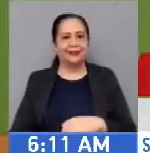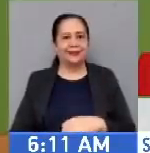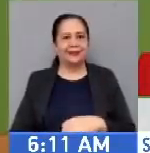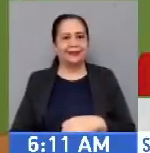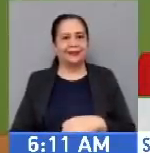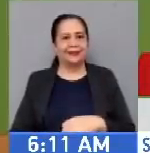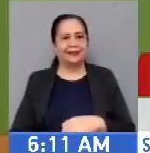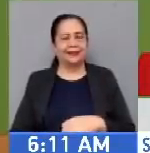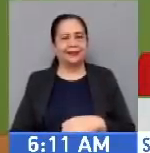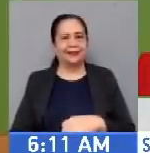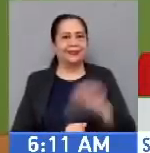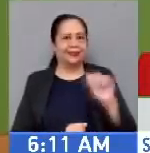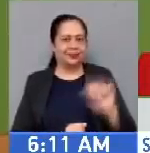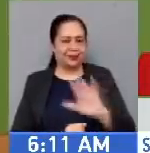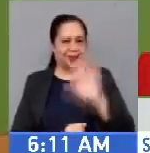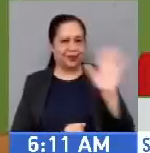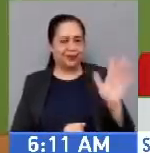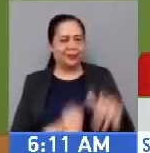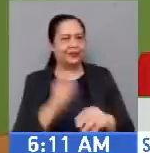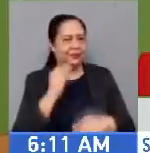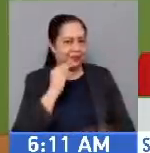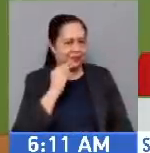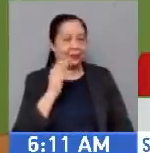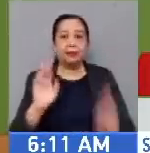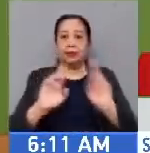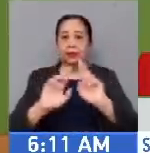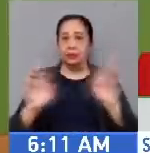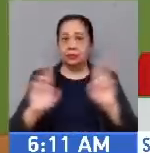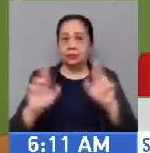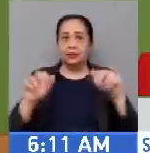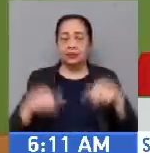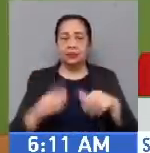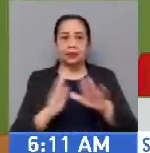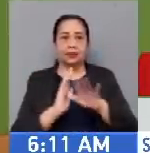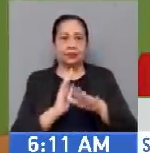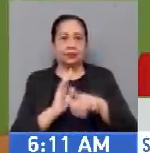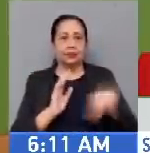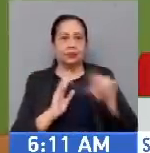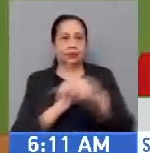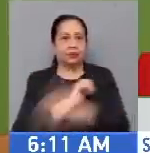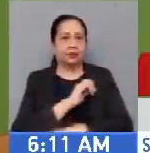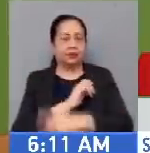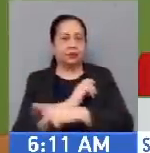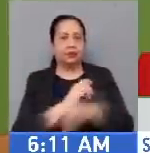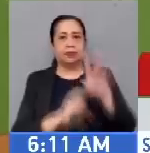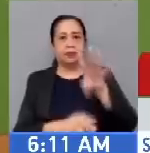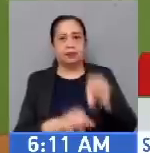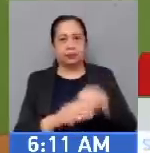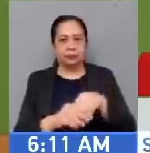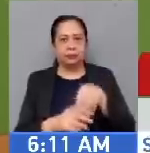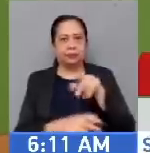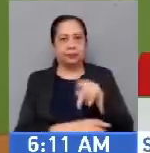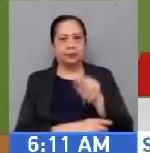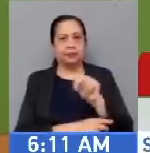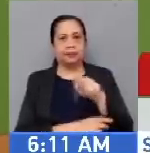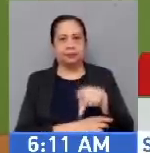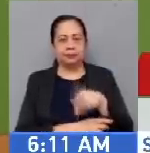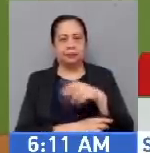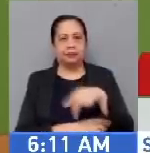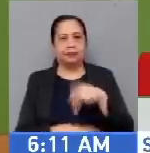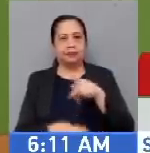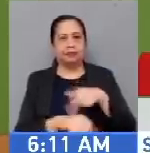Maayong aga, Maris! Handang-handa na ang COMELEC sa mga probinsya kasama na ang PNP at Philippine Army